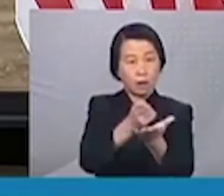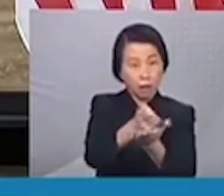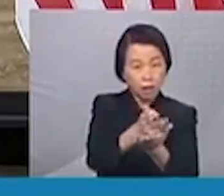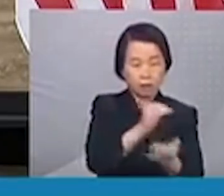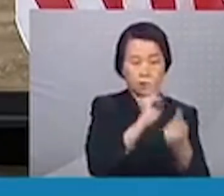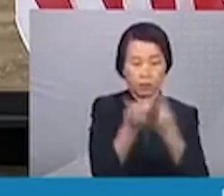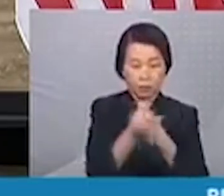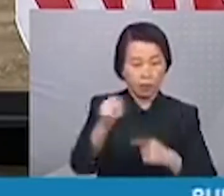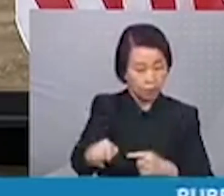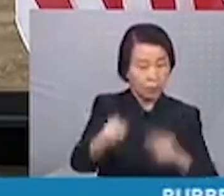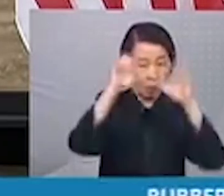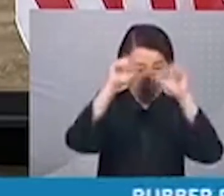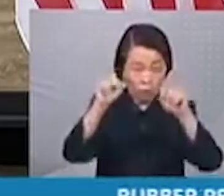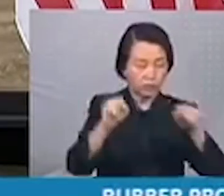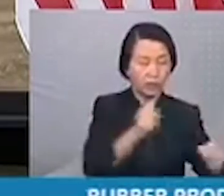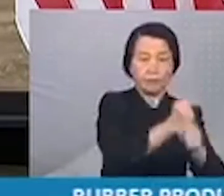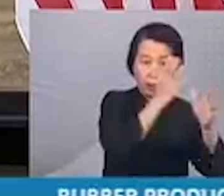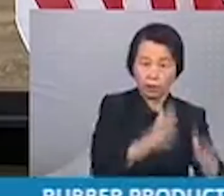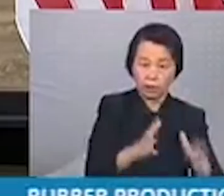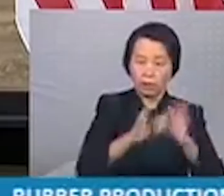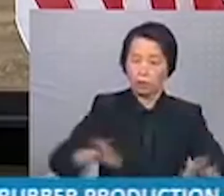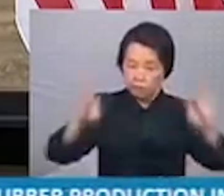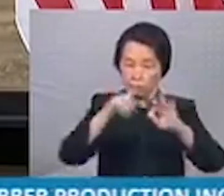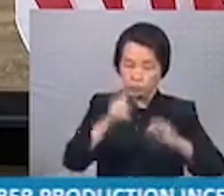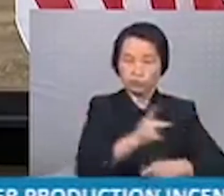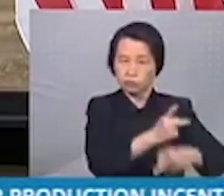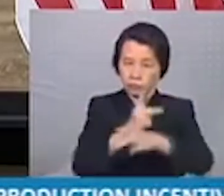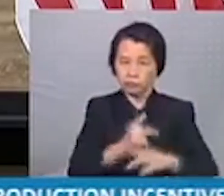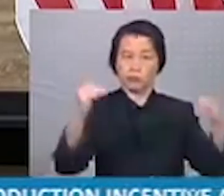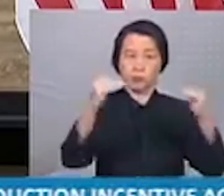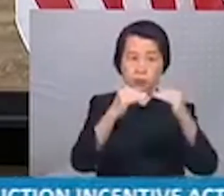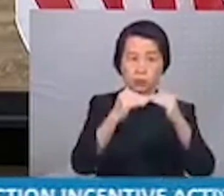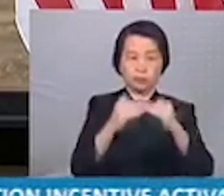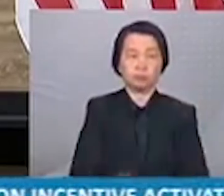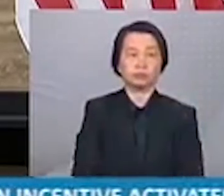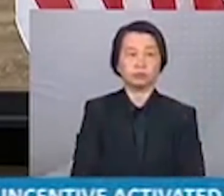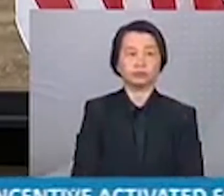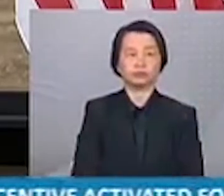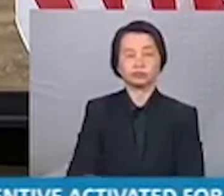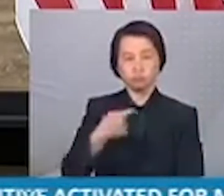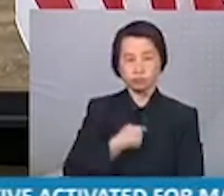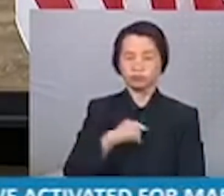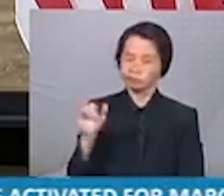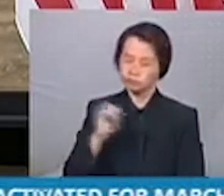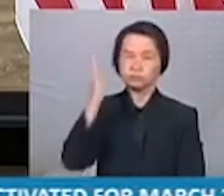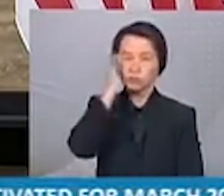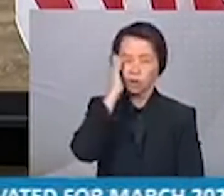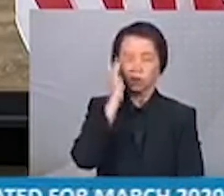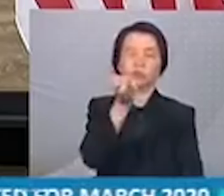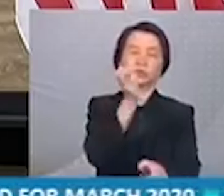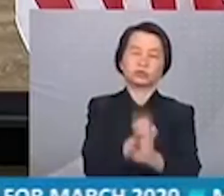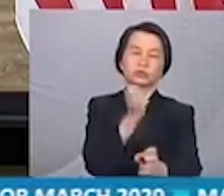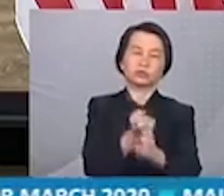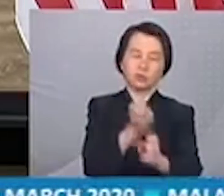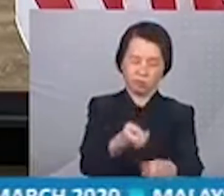dan kebanyakan kedua-dua pihak bismillah Setia setor Hai saya juga tahu kesukaran yang dihadapi